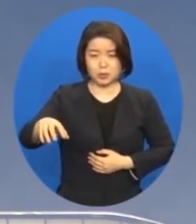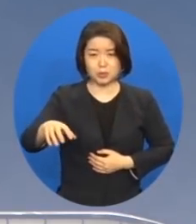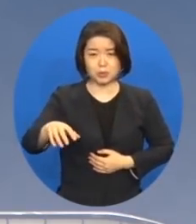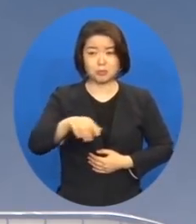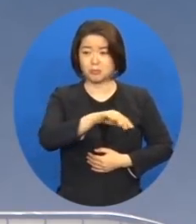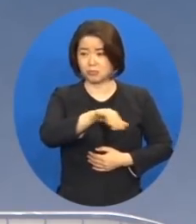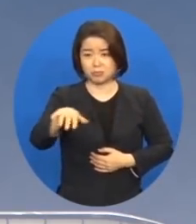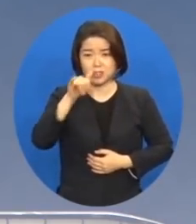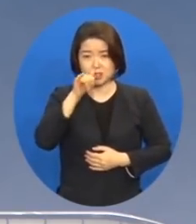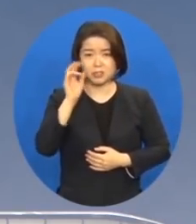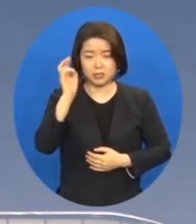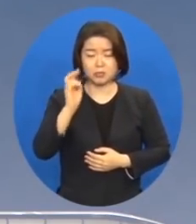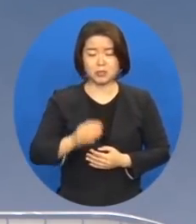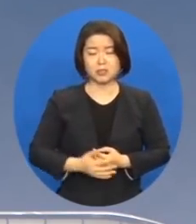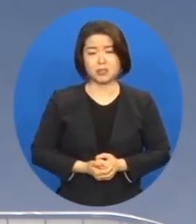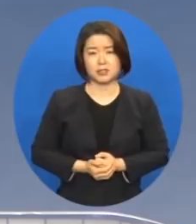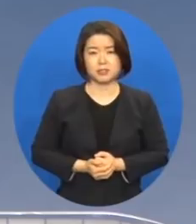거예요.